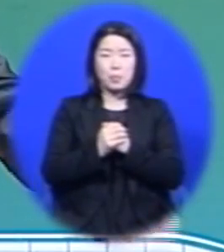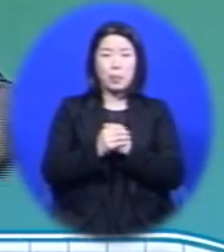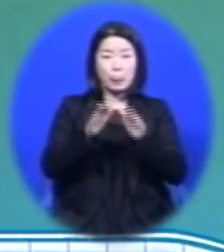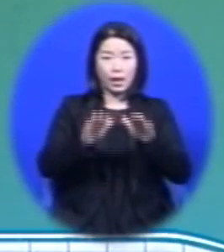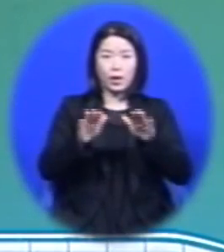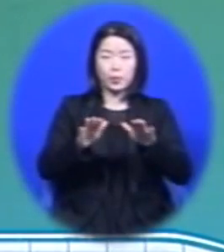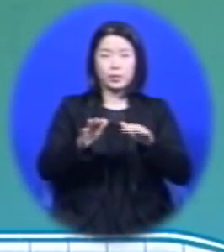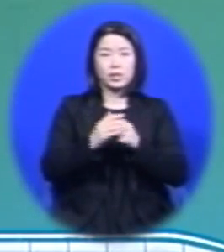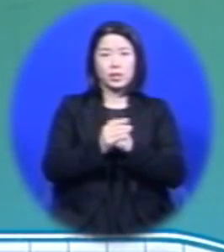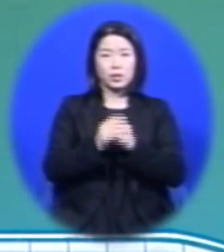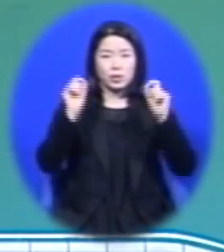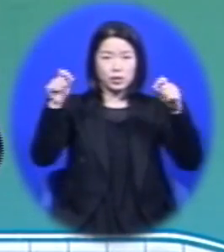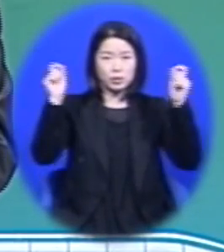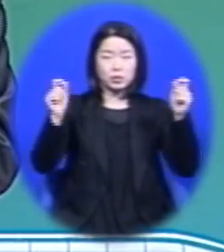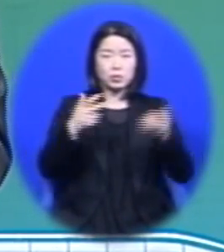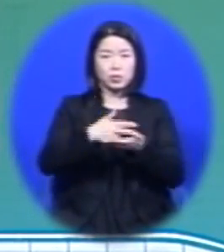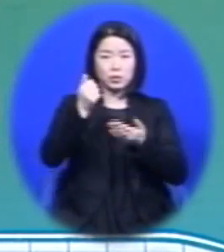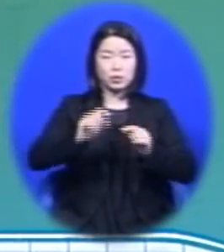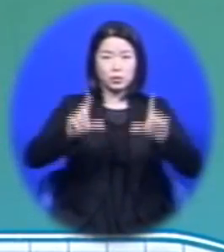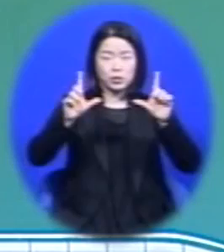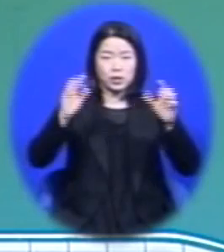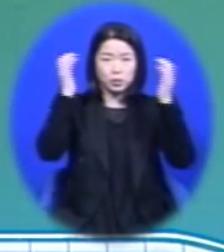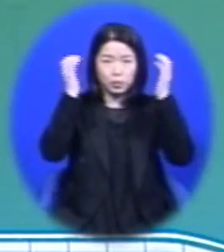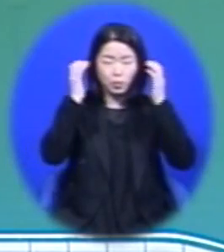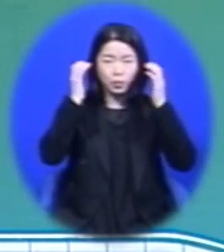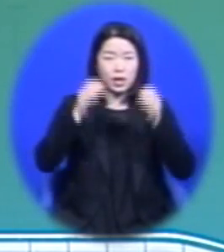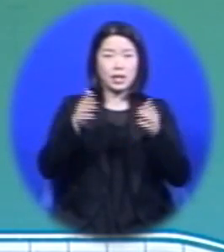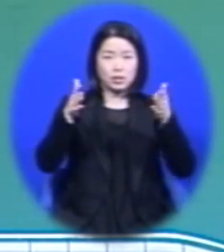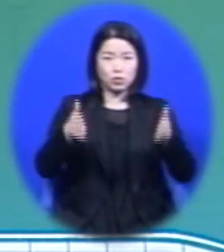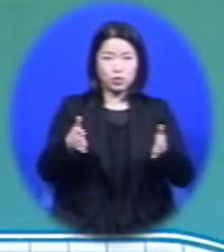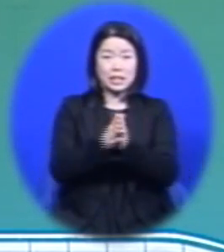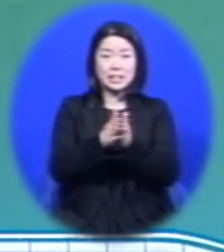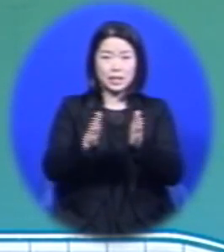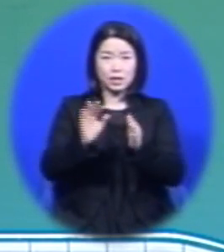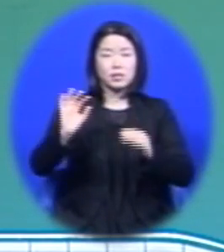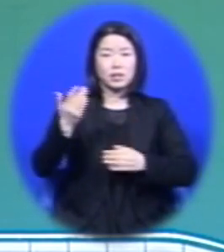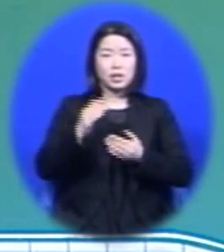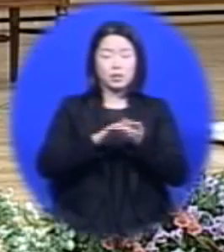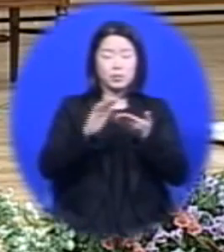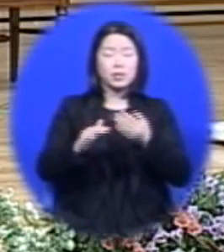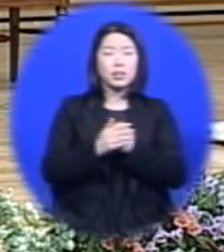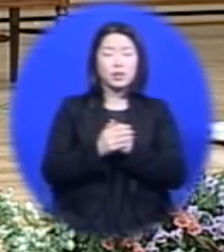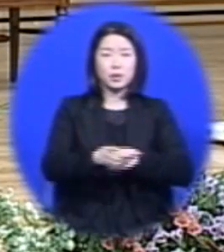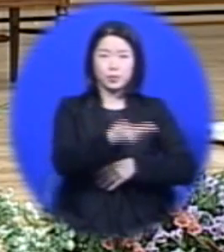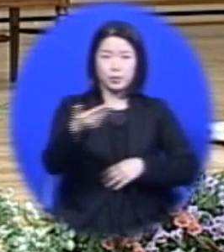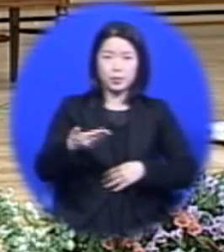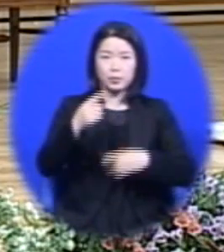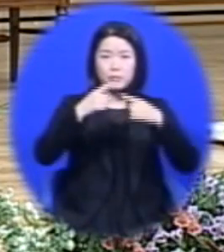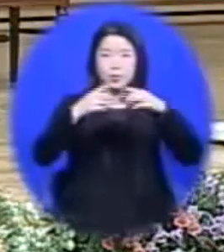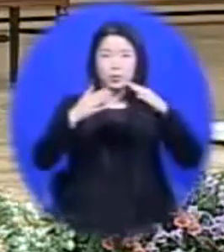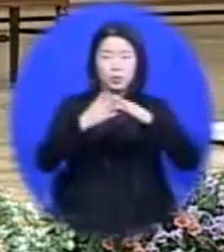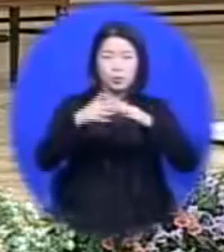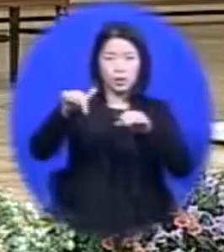자, 오늘 종려주일 이제 고난 주간이 시작되는 날입니다. 여러분 교회의